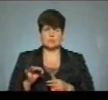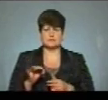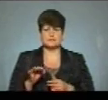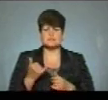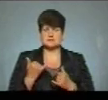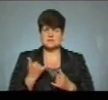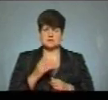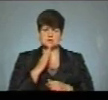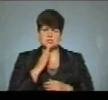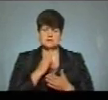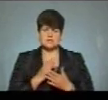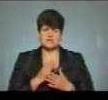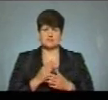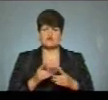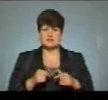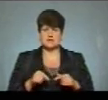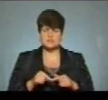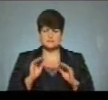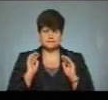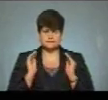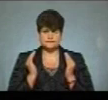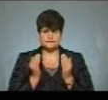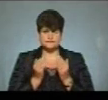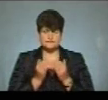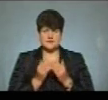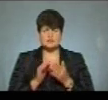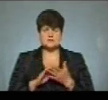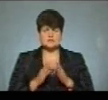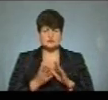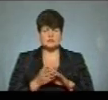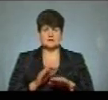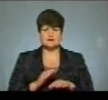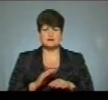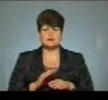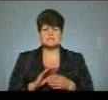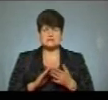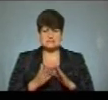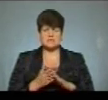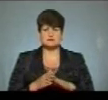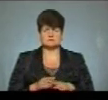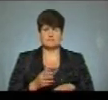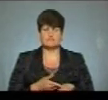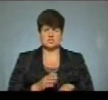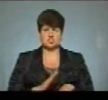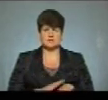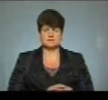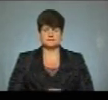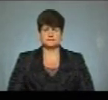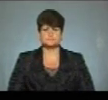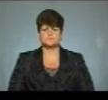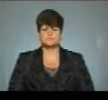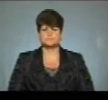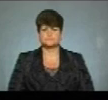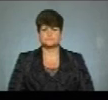пацієнтка перебуває в відділенні інтенсивної терапії під наглядом. Загальний стан хворої важкий, але стабільний. Діана Ярошенко, Андрій Прокопів.